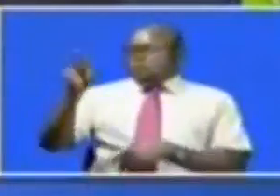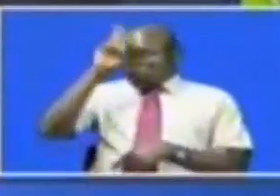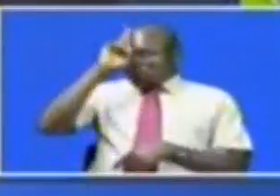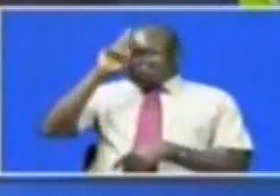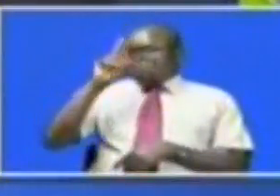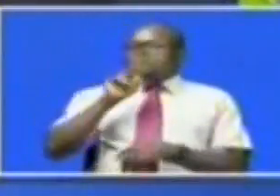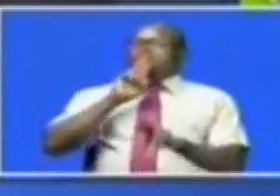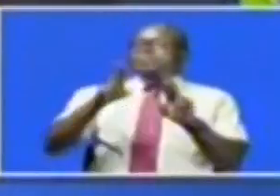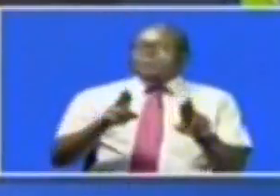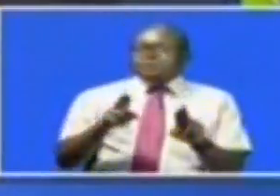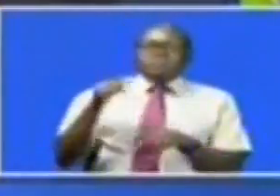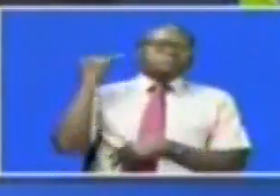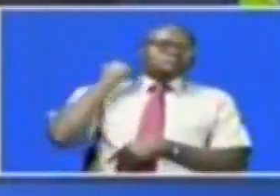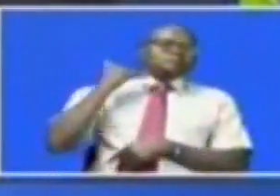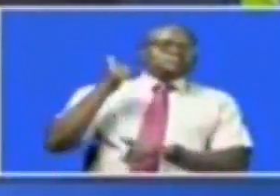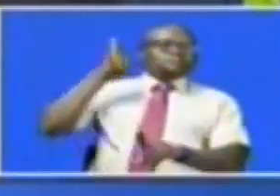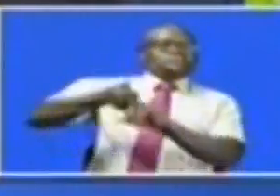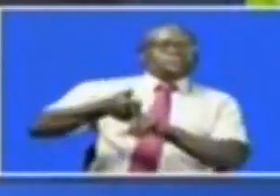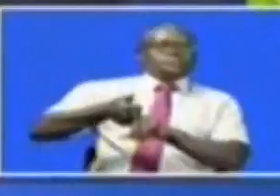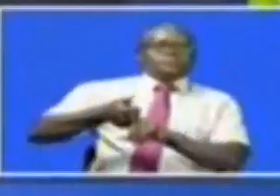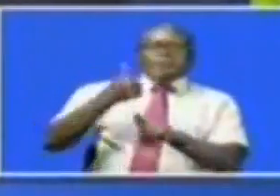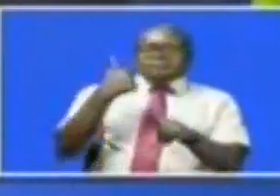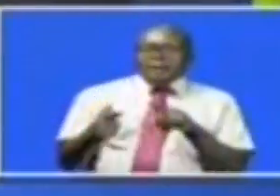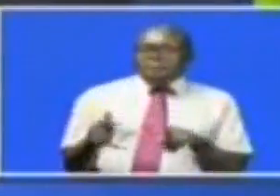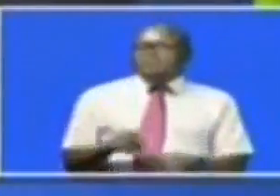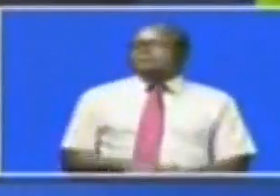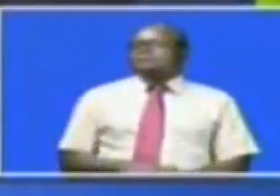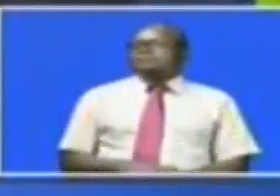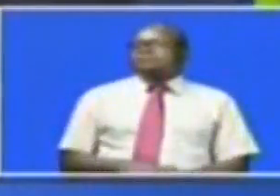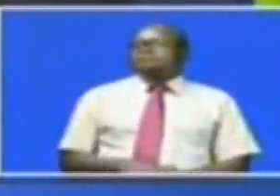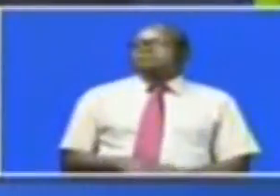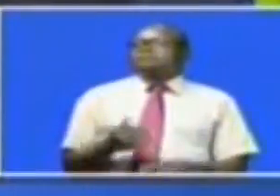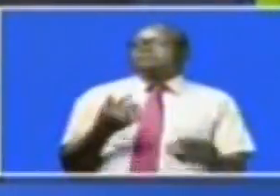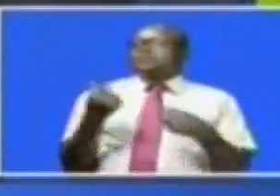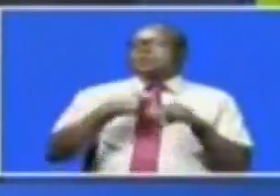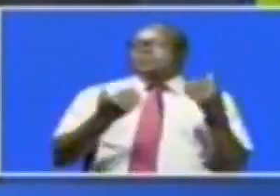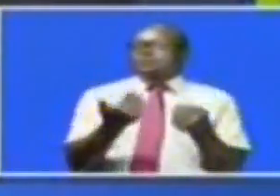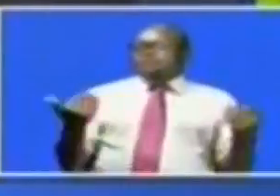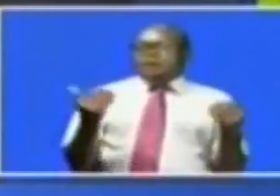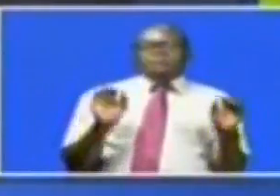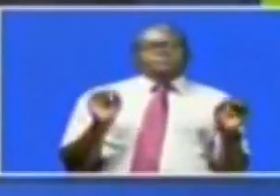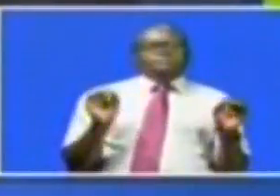ya kwamba alivamiwa na waizi wamemdunga, lakini hakuguza chochote kuhusu watoto ambaye